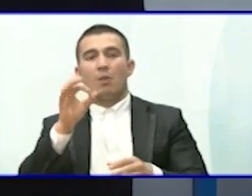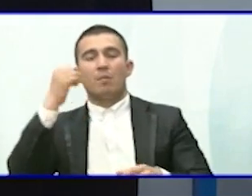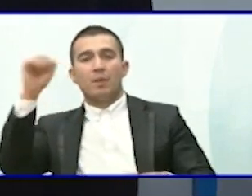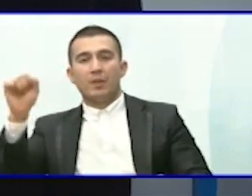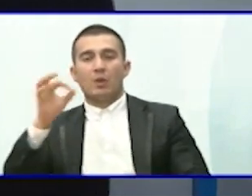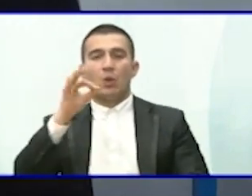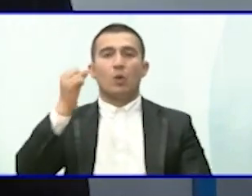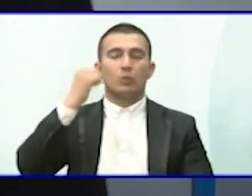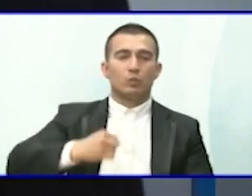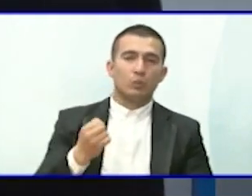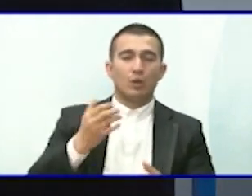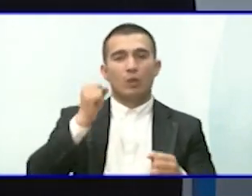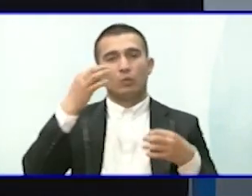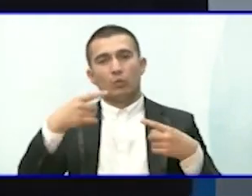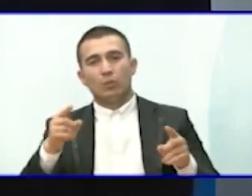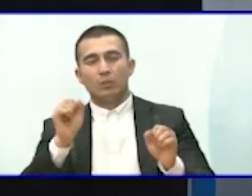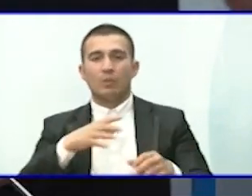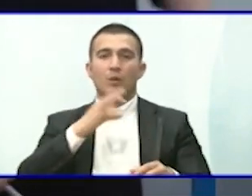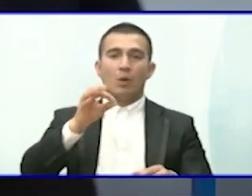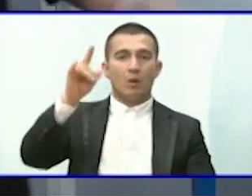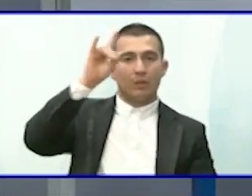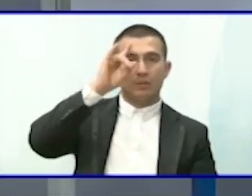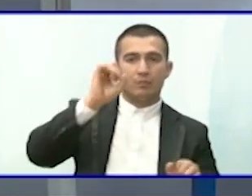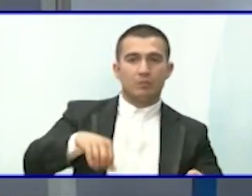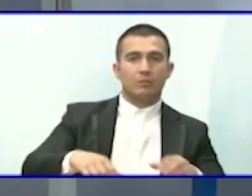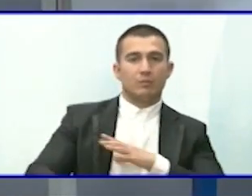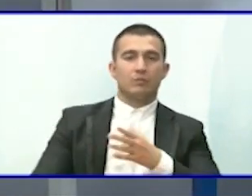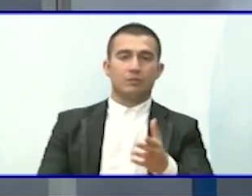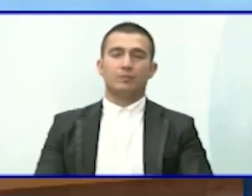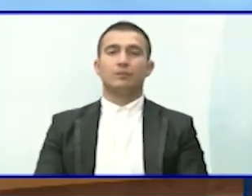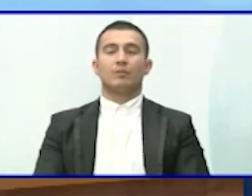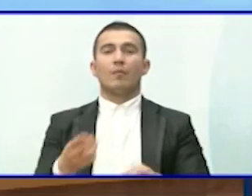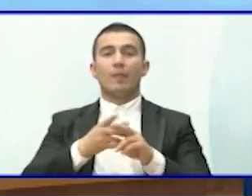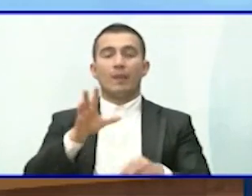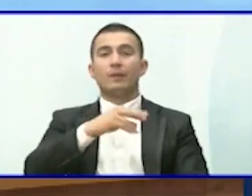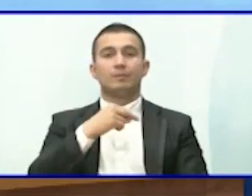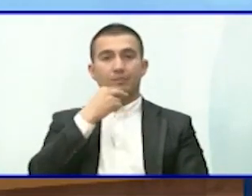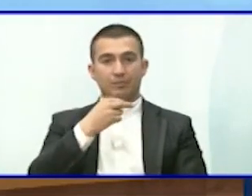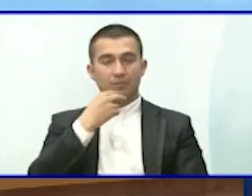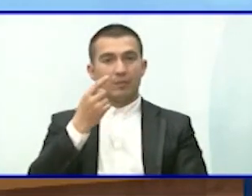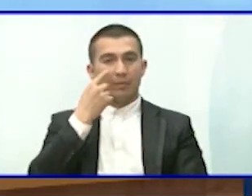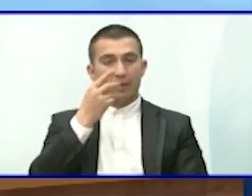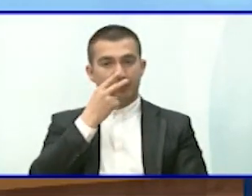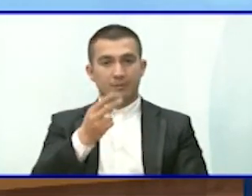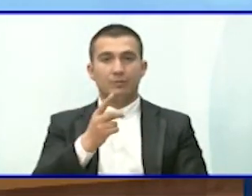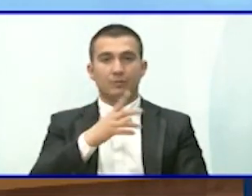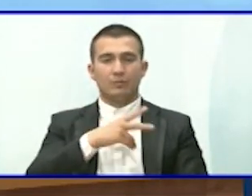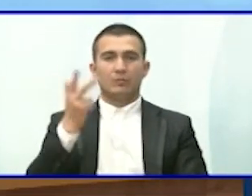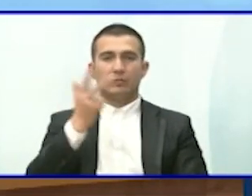друге об ошибках как вы заметили в третьем предложении